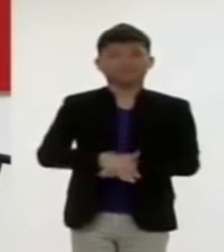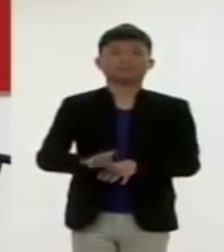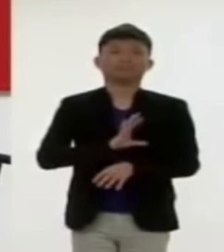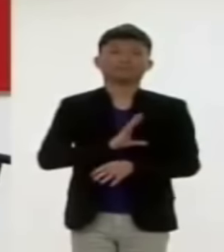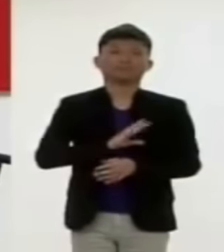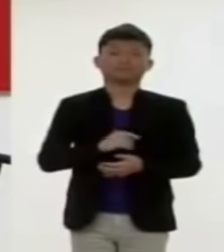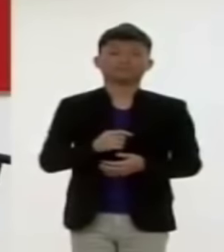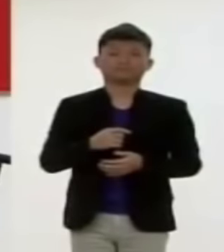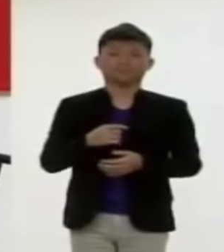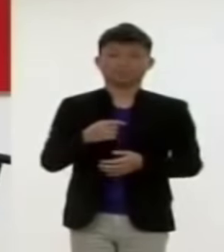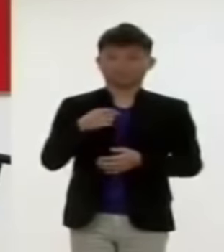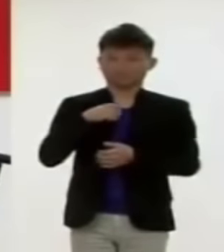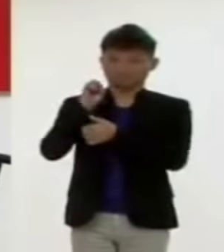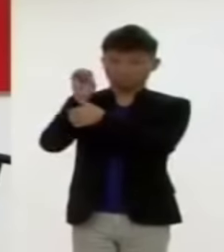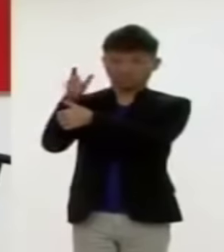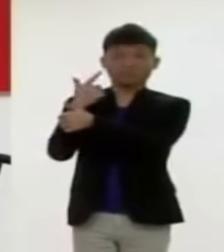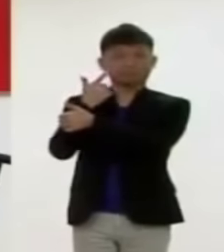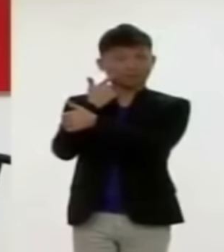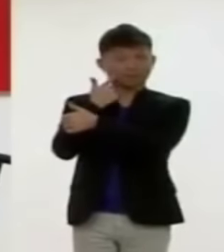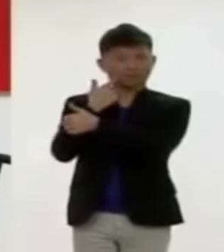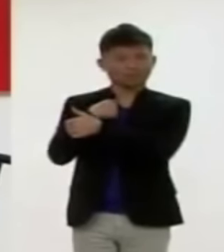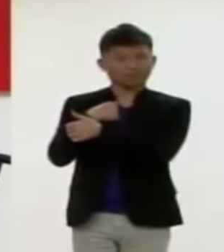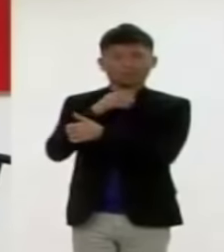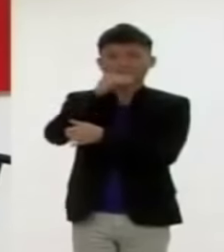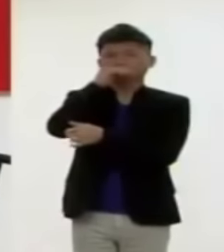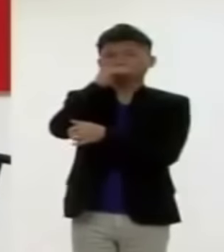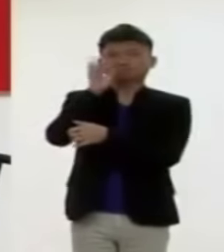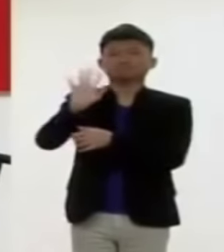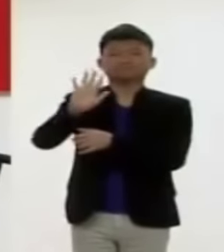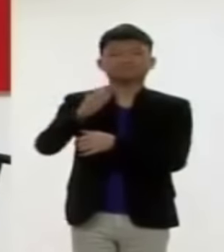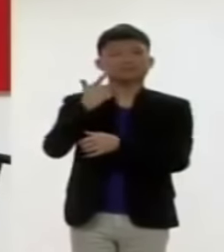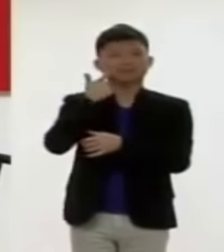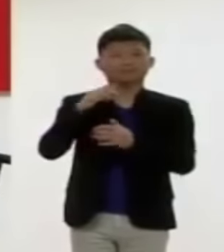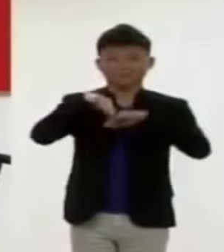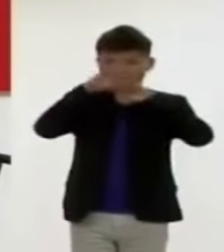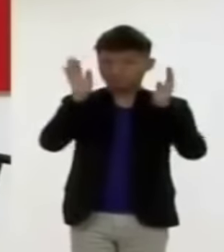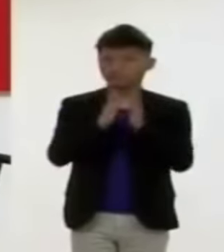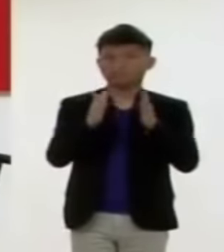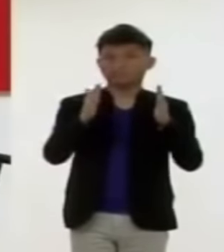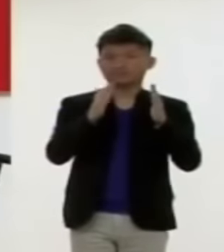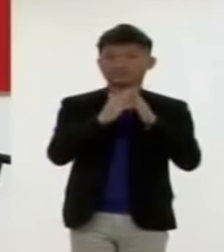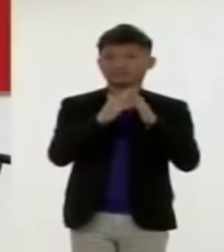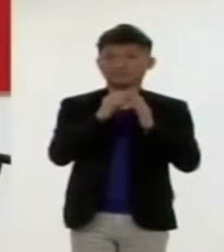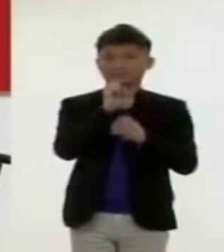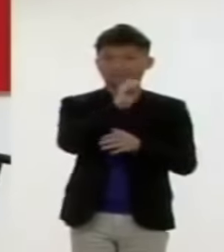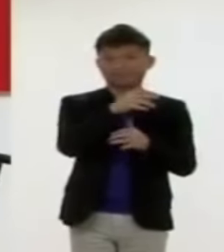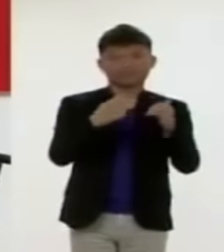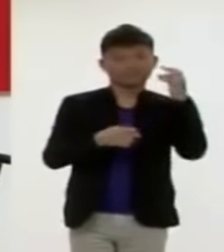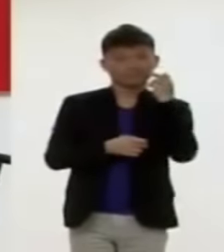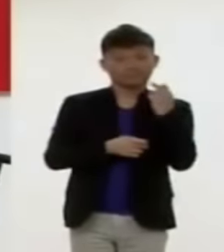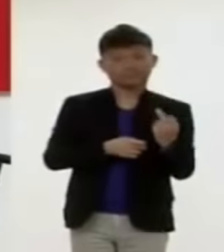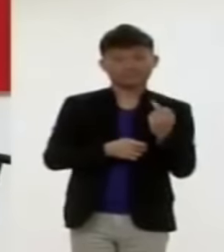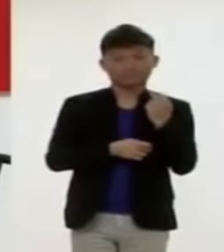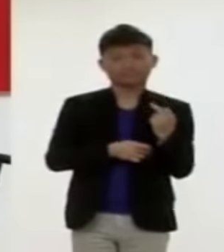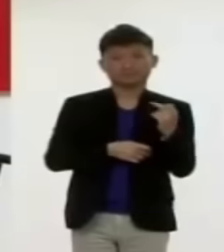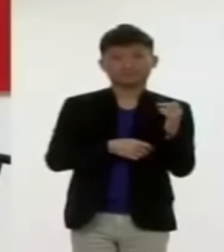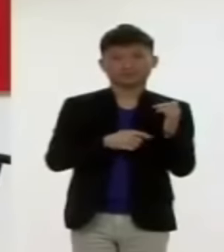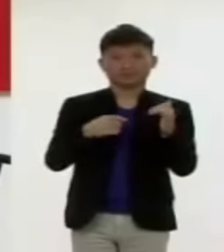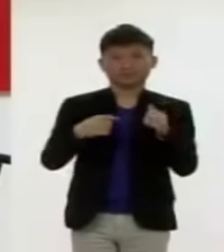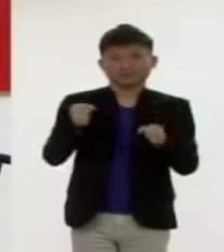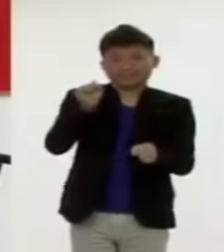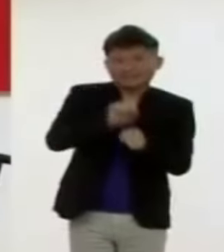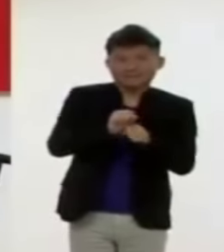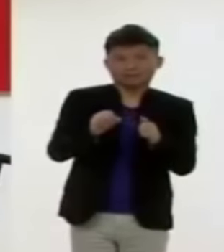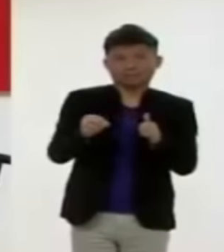我跟爸爸说，我们不要这样做，我爸爸也不要，我们全家都不要让弟弟身上有一个人工尿管。我